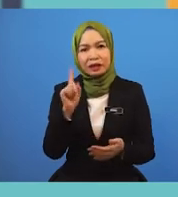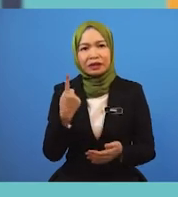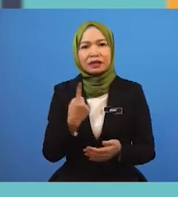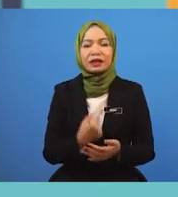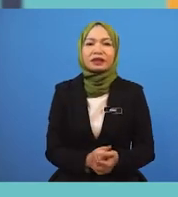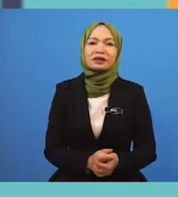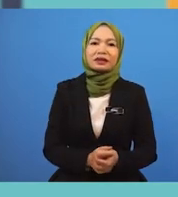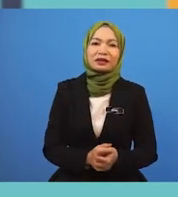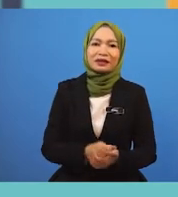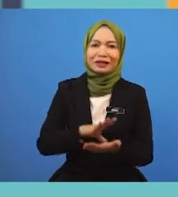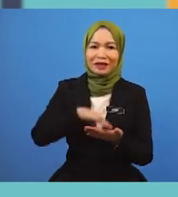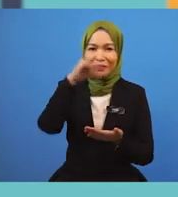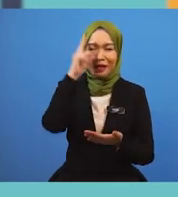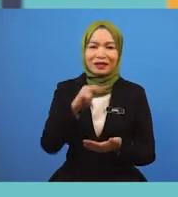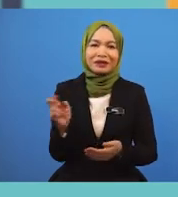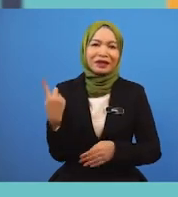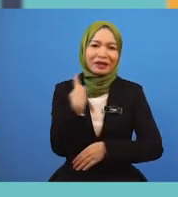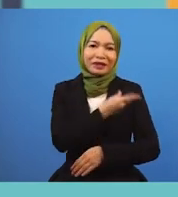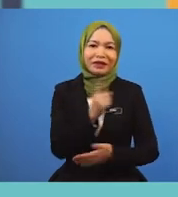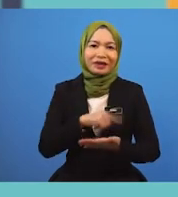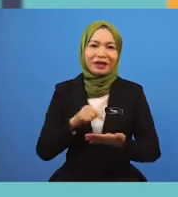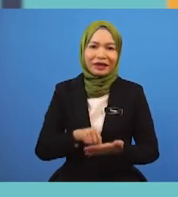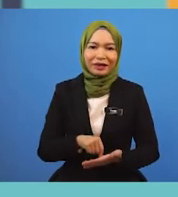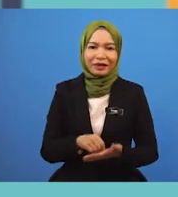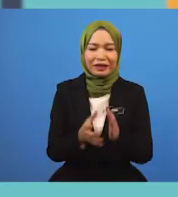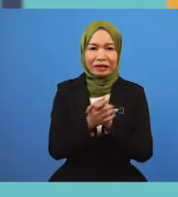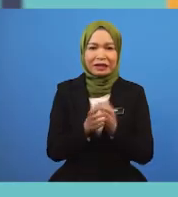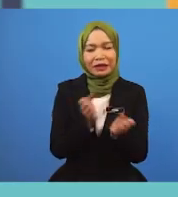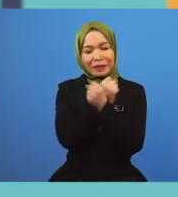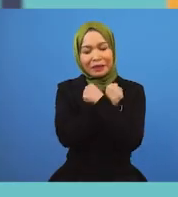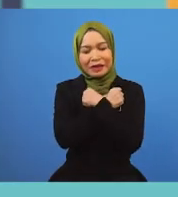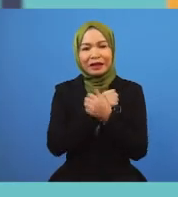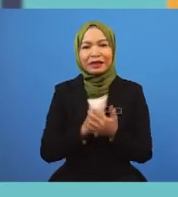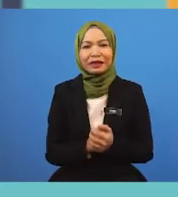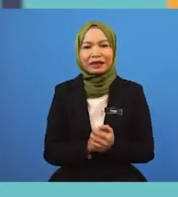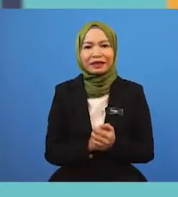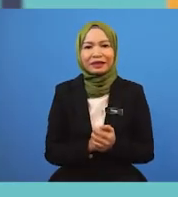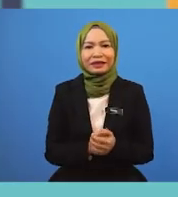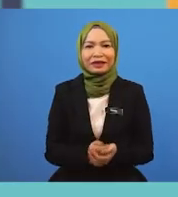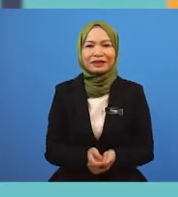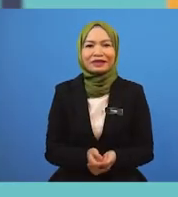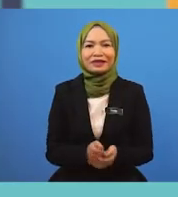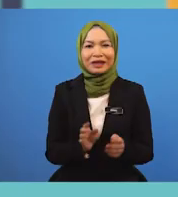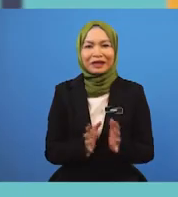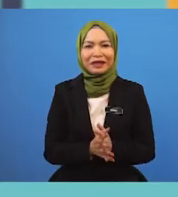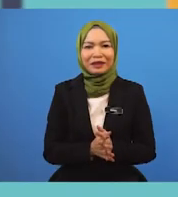sahaja pembelajaran kita hari ini. Salam sayang. Salam